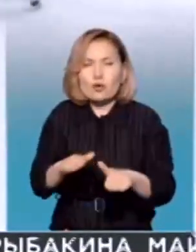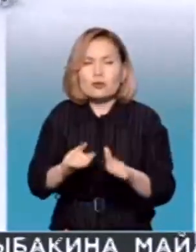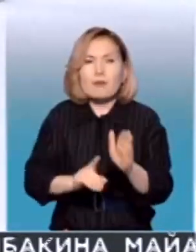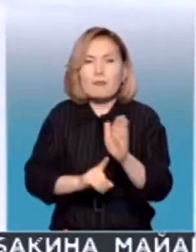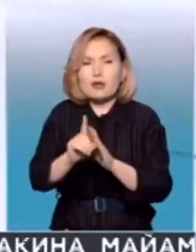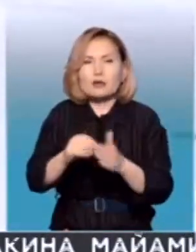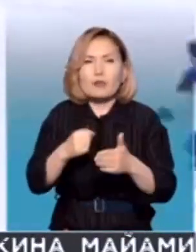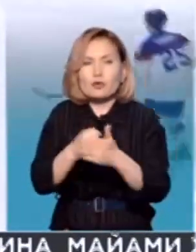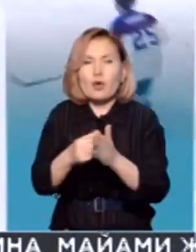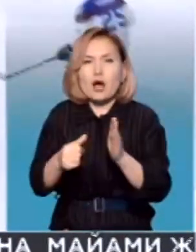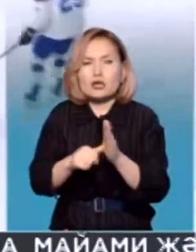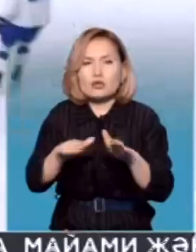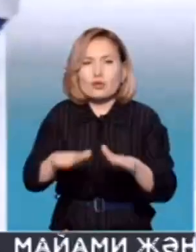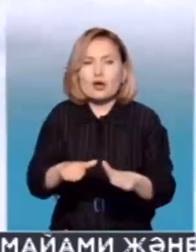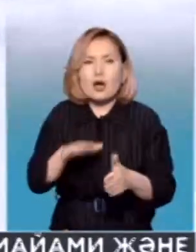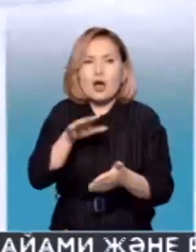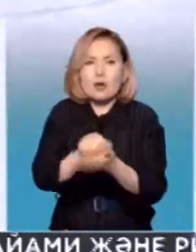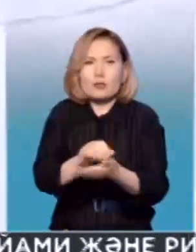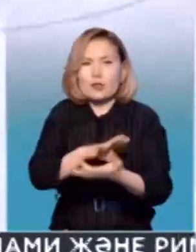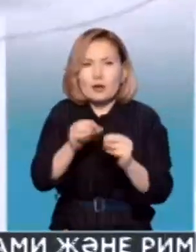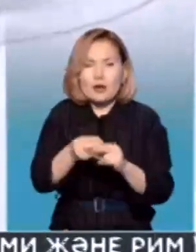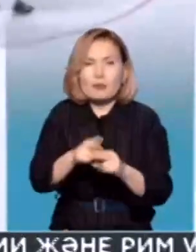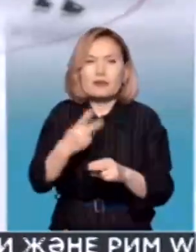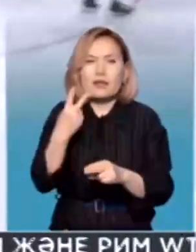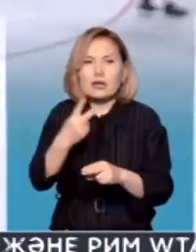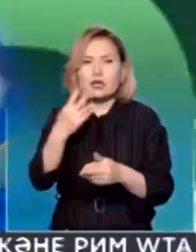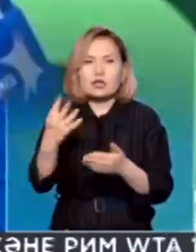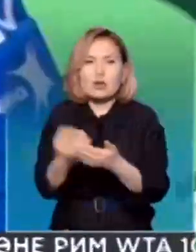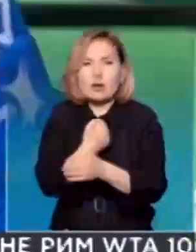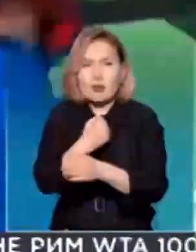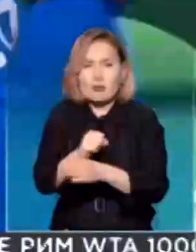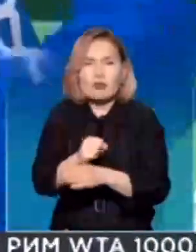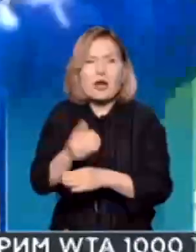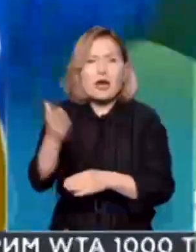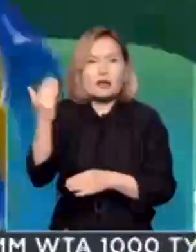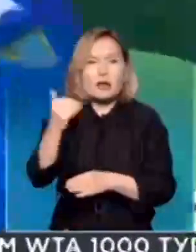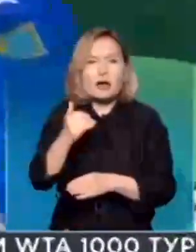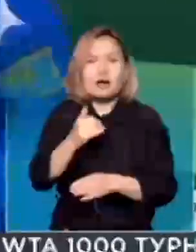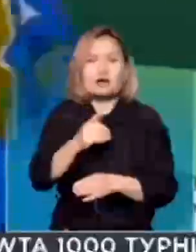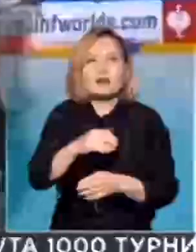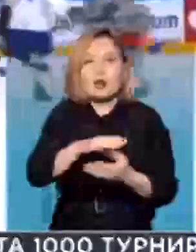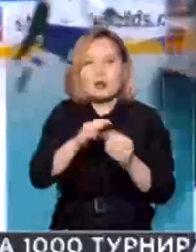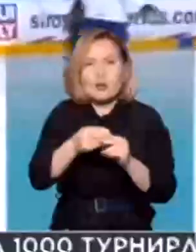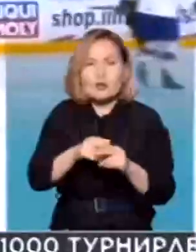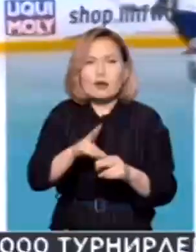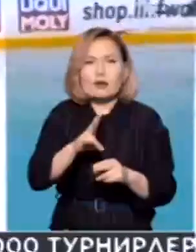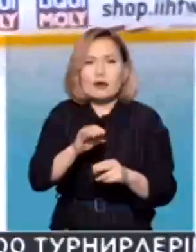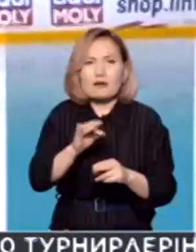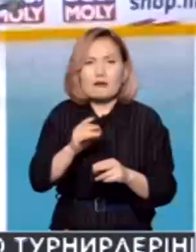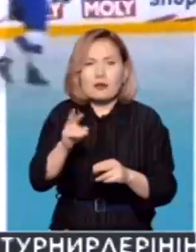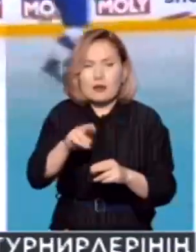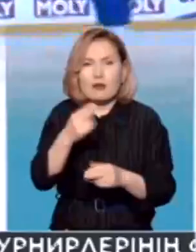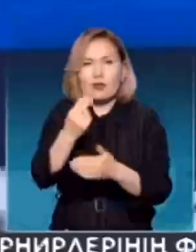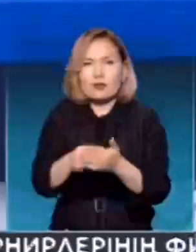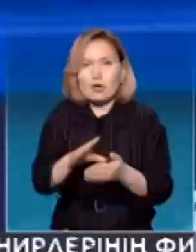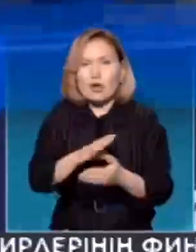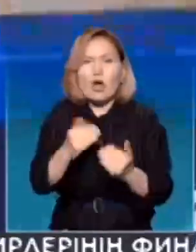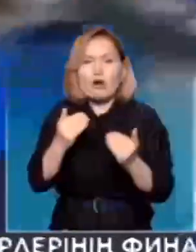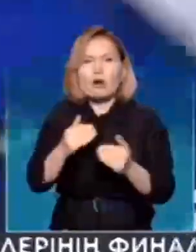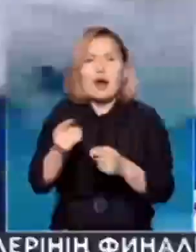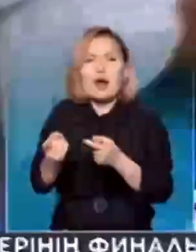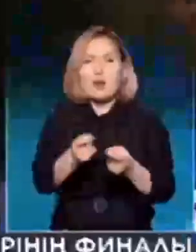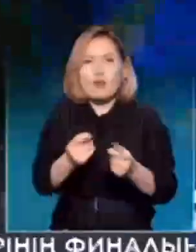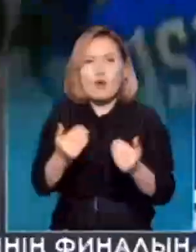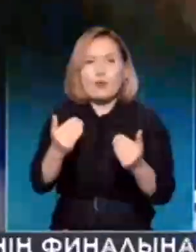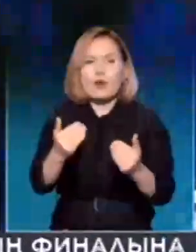көтерілді. Бұл ұлттық құраманың чемпионаттағы 2-ші жеңісі, бұған дейін Норвегиядан басым түсті. Енді хоккейшілеріміз бүгін Астана